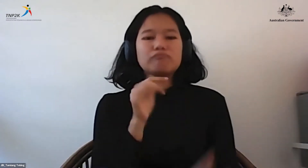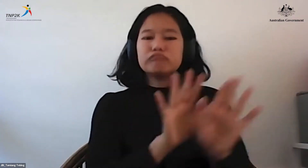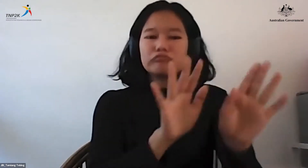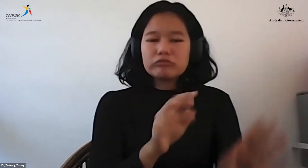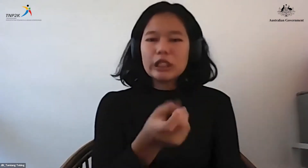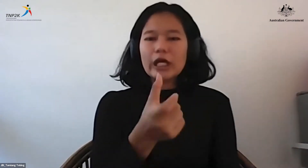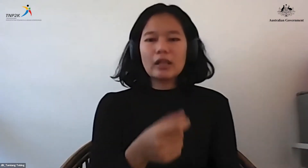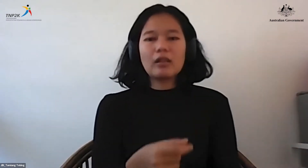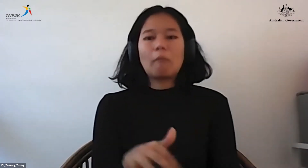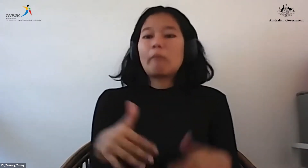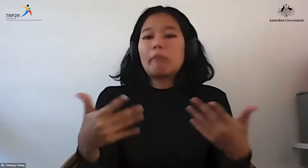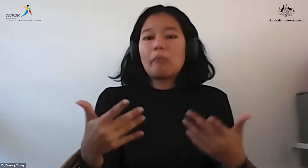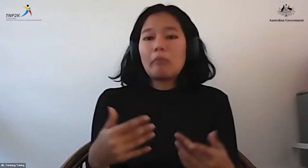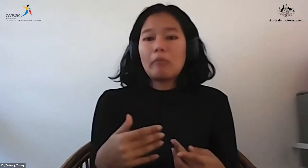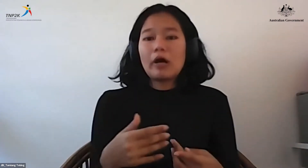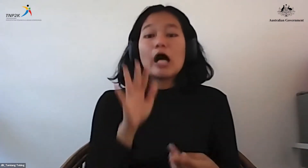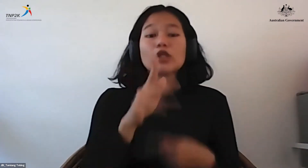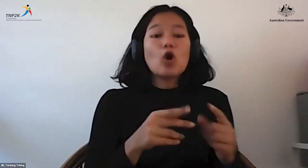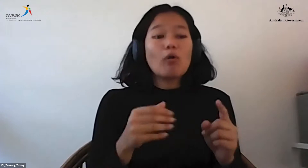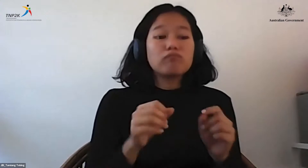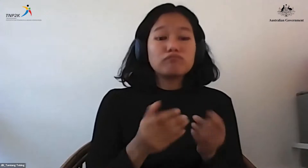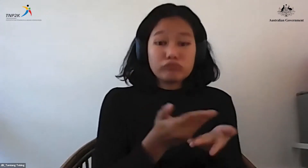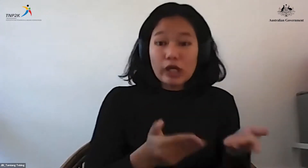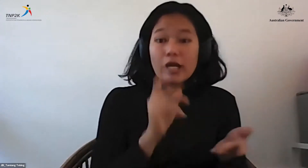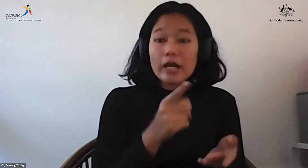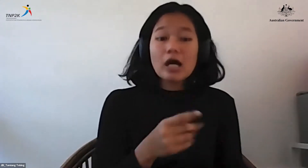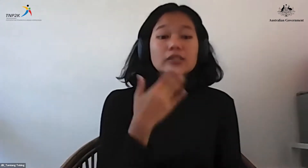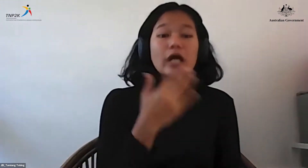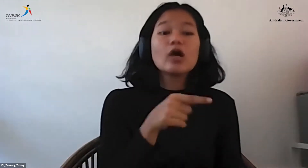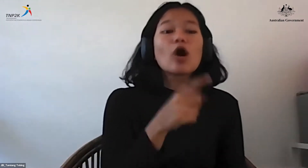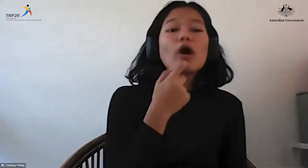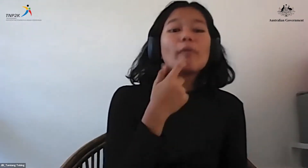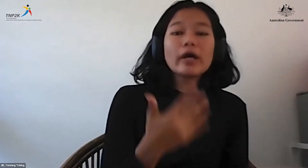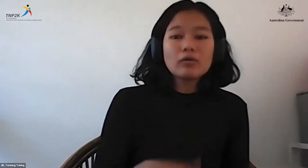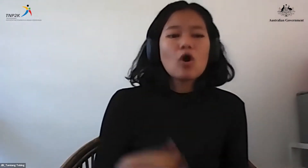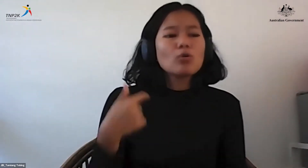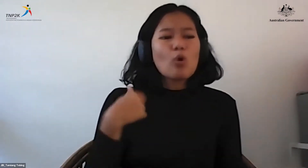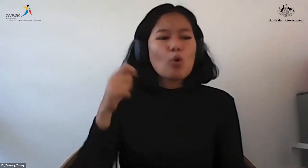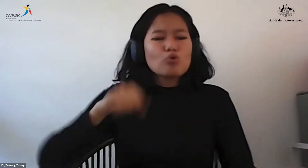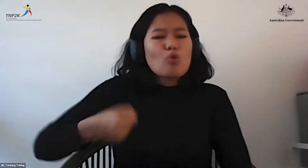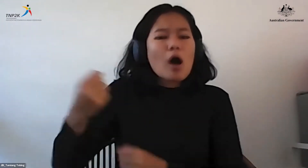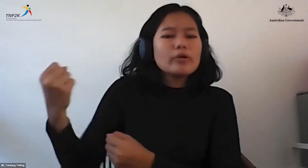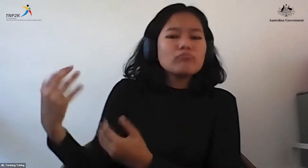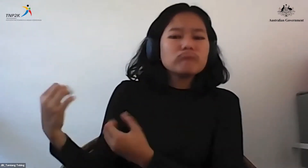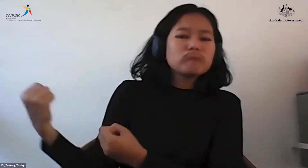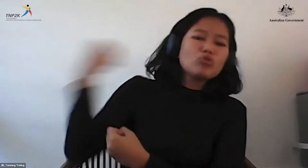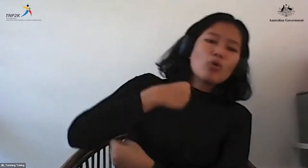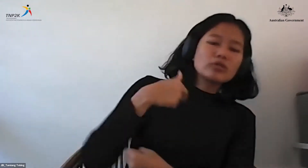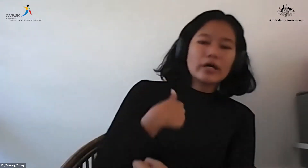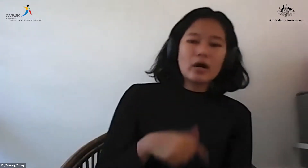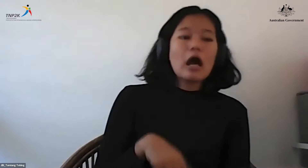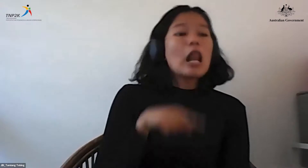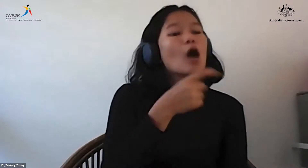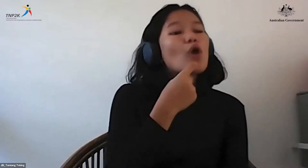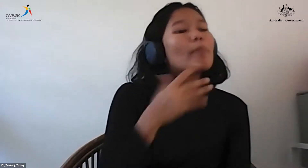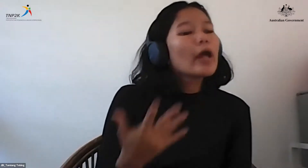terjadi sesuatu kan ditanya, lah kamu ngapain? Misalnya saya bilang, oh saya itu didorong suami saya, dipukul, kamu ngapain? Itu kan